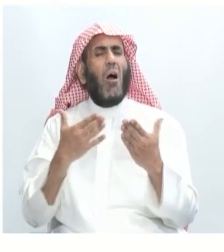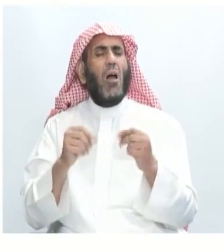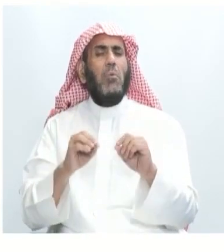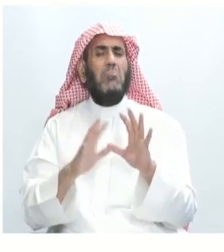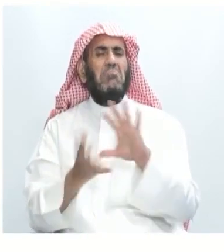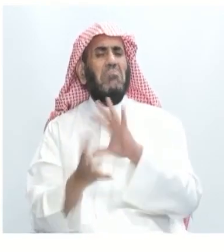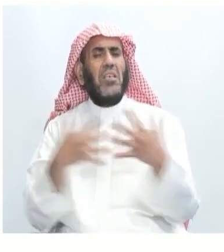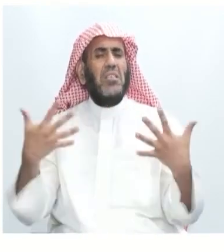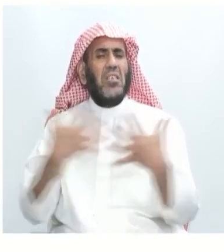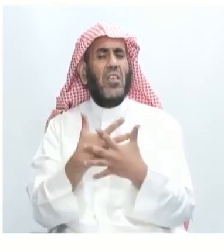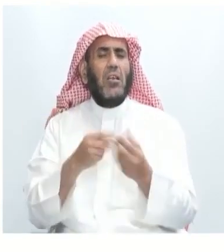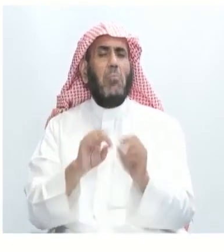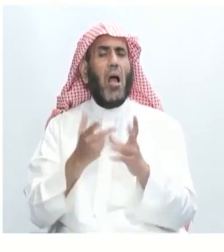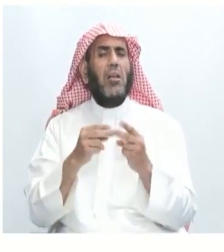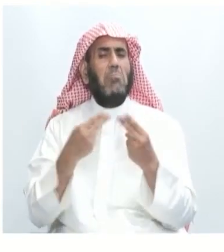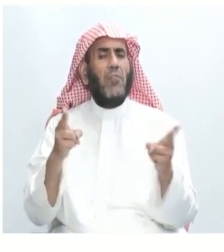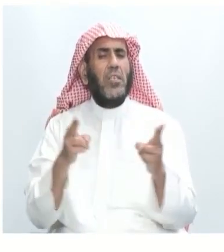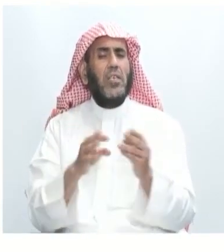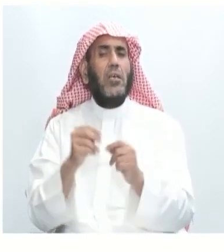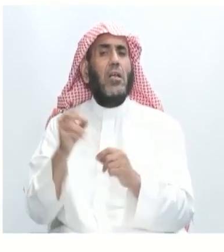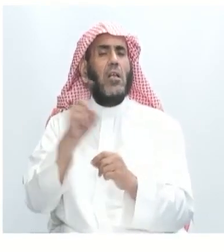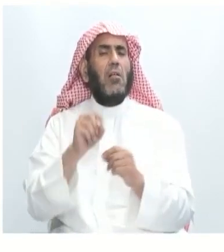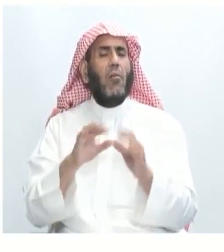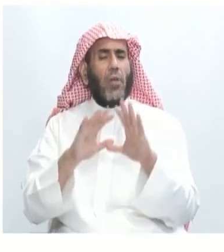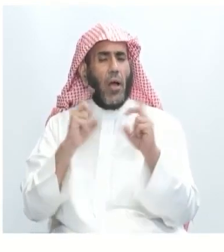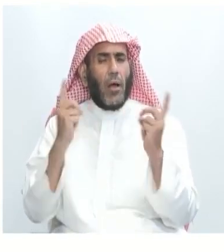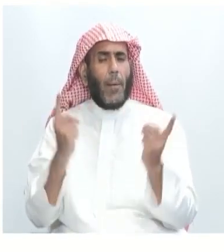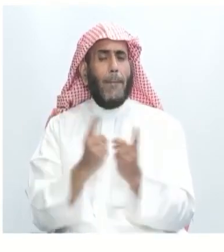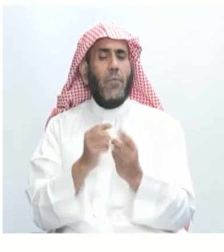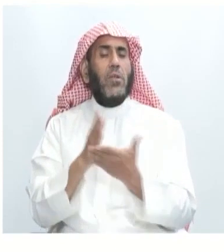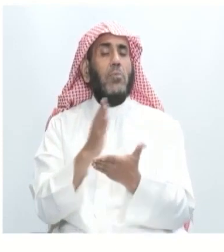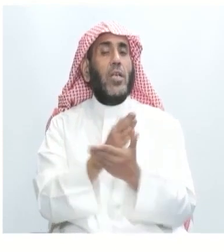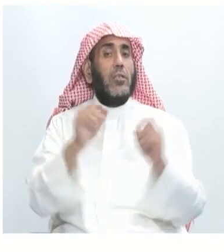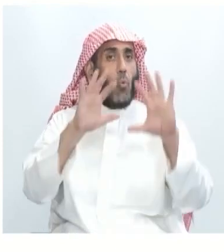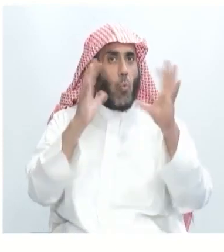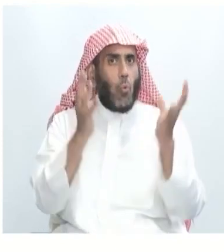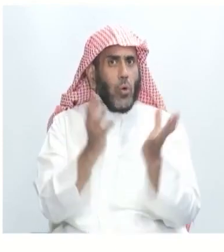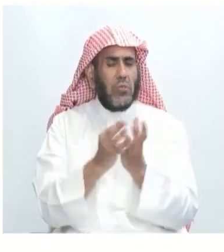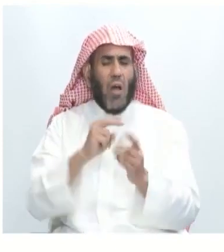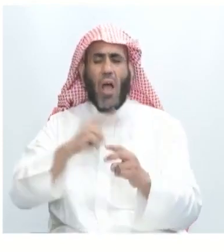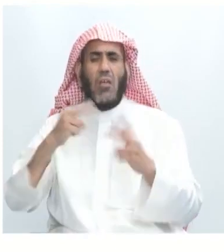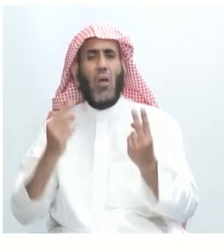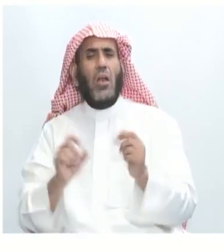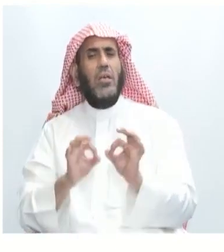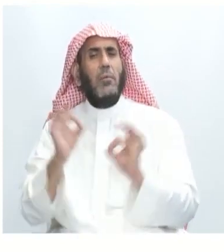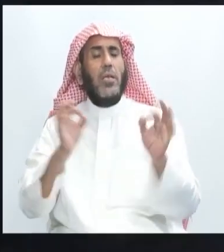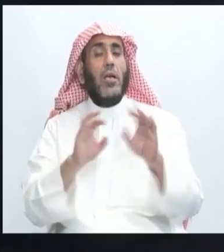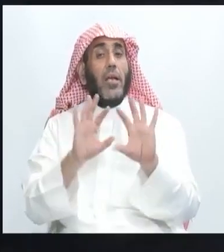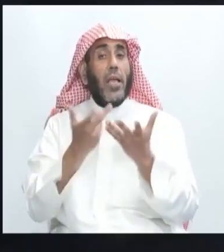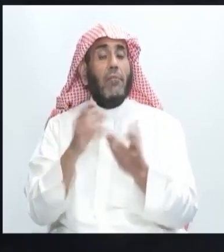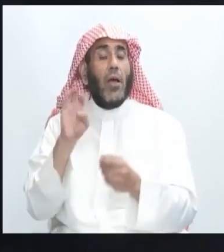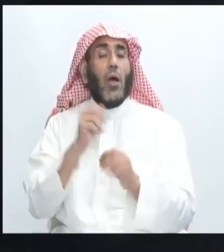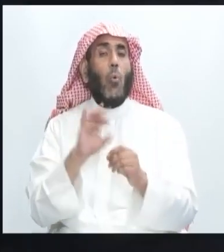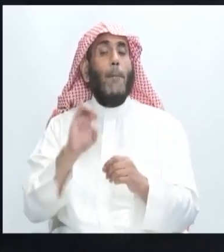قد تشترك احد المفاتيح الاسئله في اغلب في مجالات الوصف وصف ظاهره طبيعيه هنا مفاتيح الاسئله كيف وما